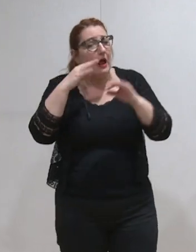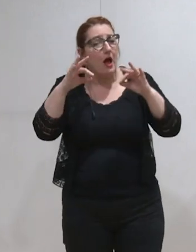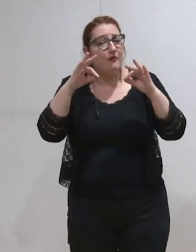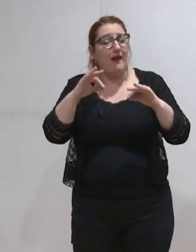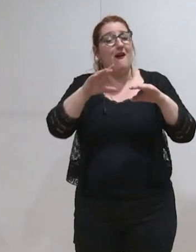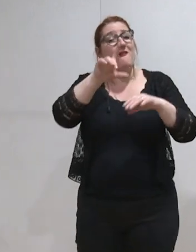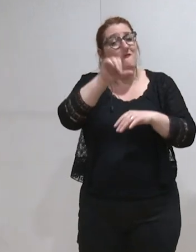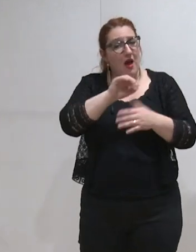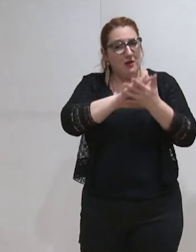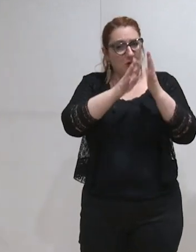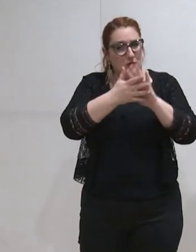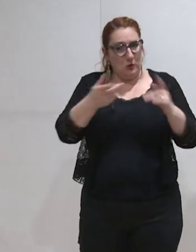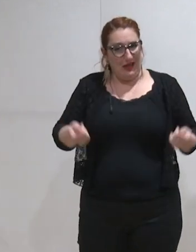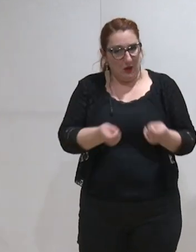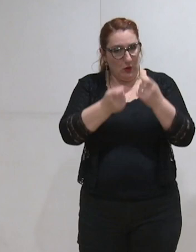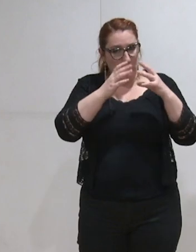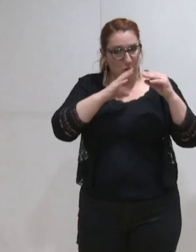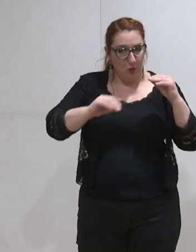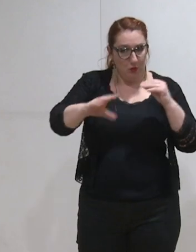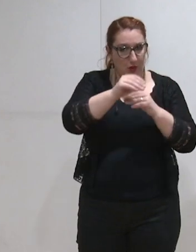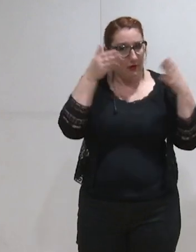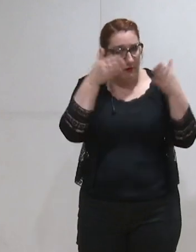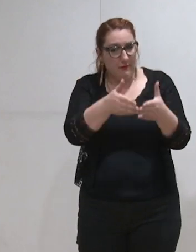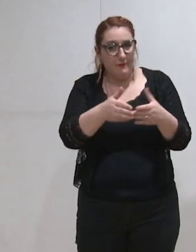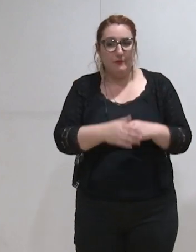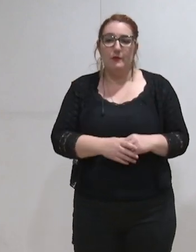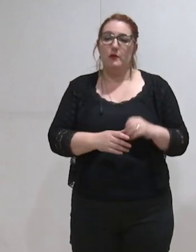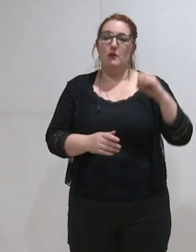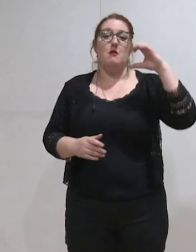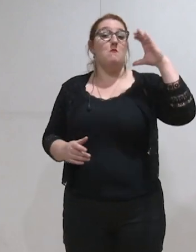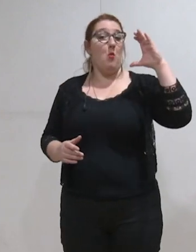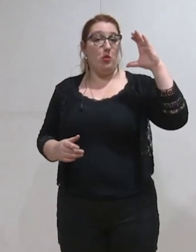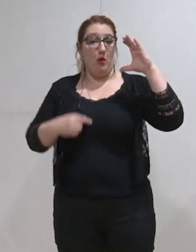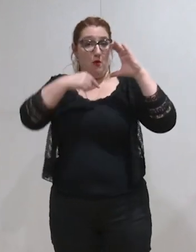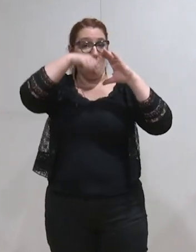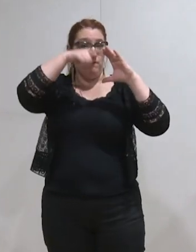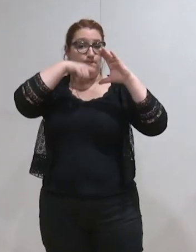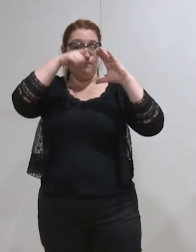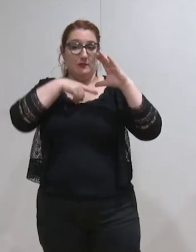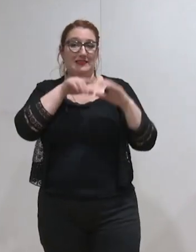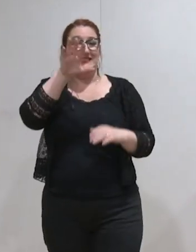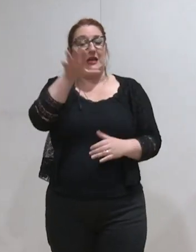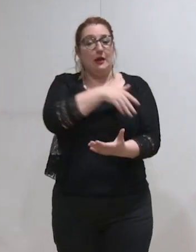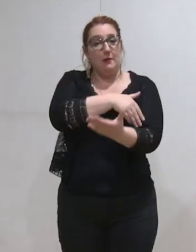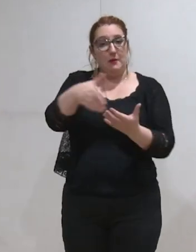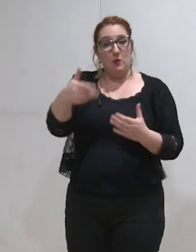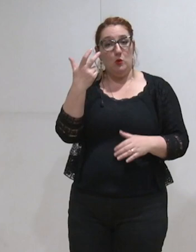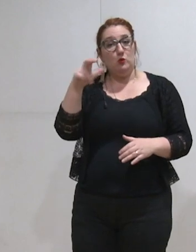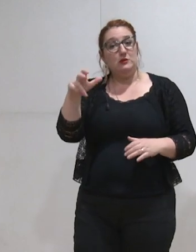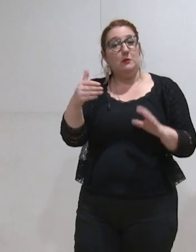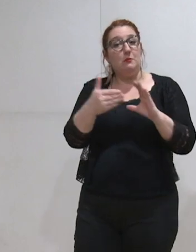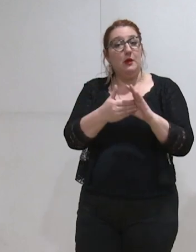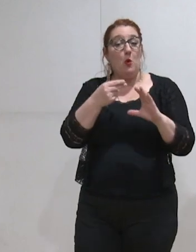d'éducation populaire donc en gros ce montant là 5 5300000 € je le rappelle pas une